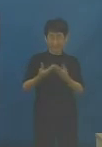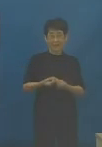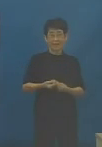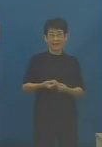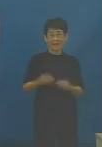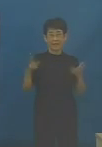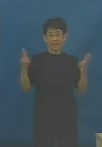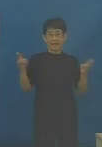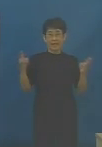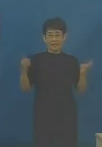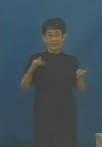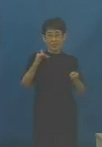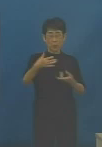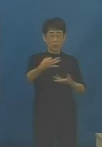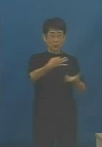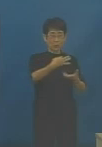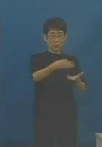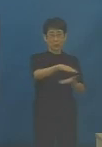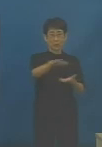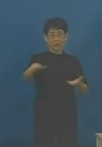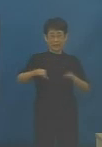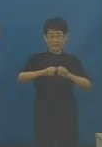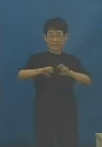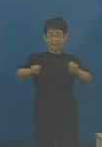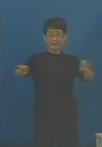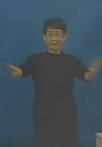いこうということです。でその、